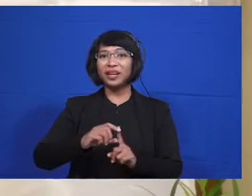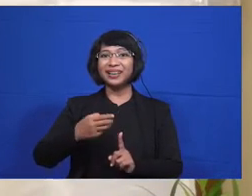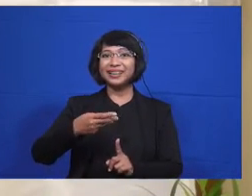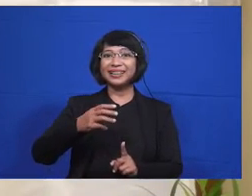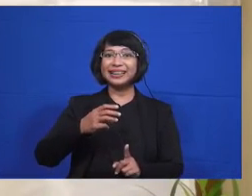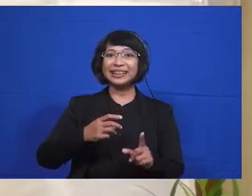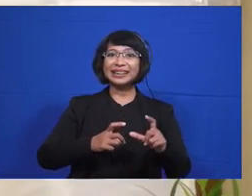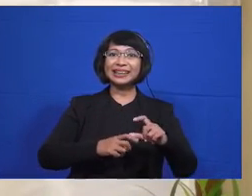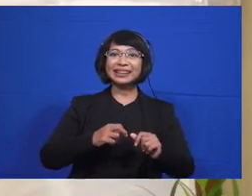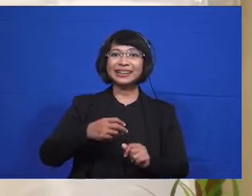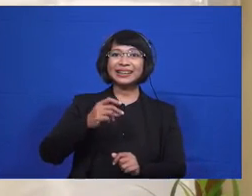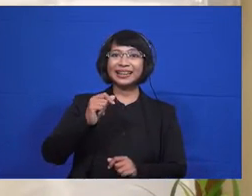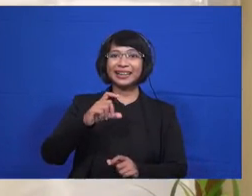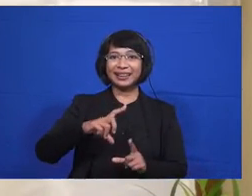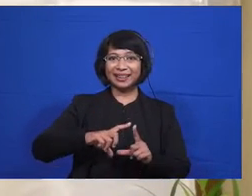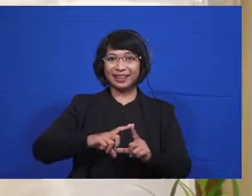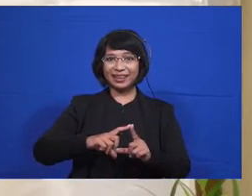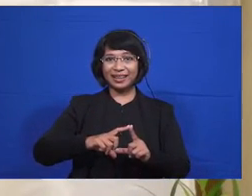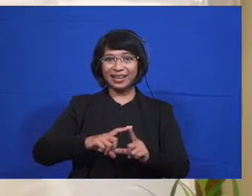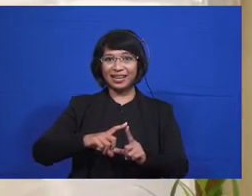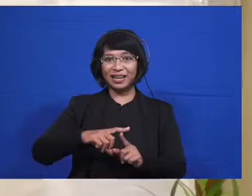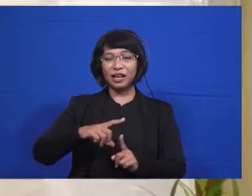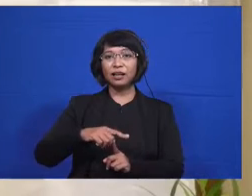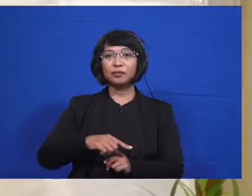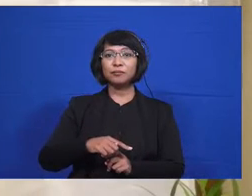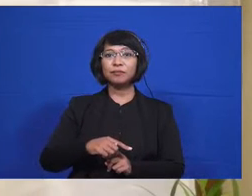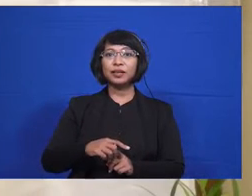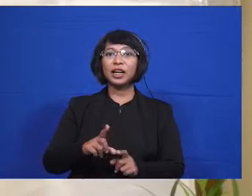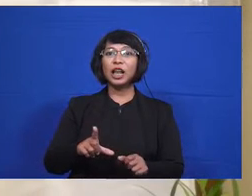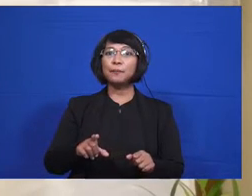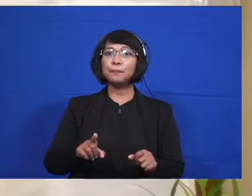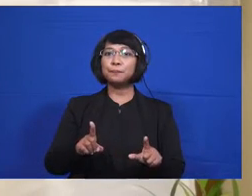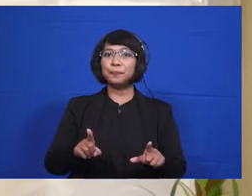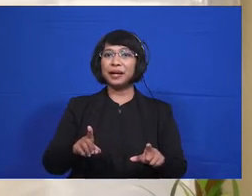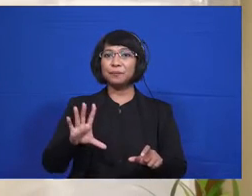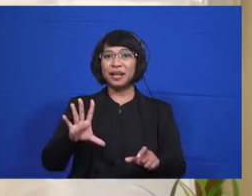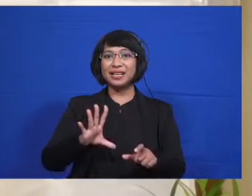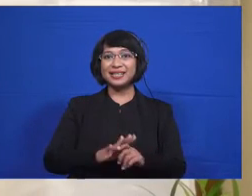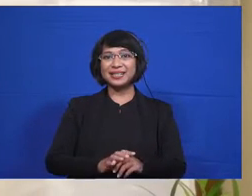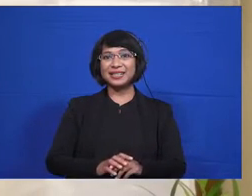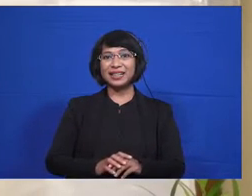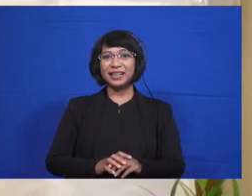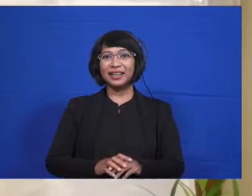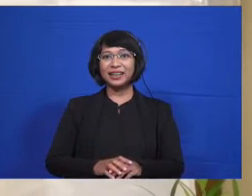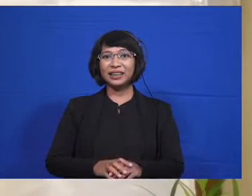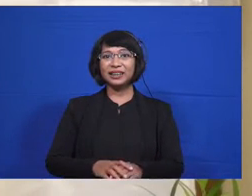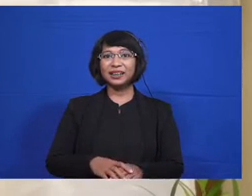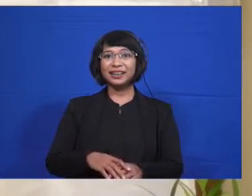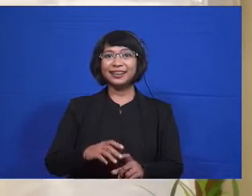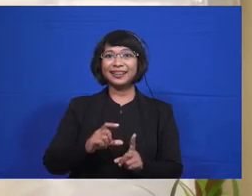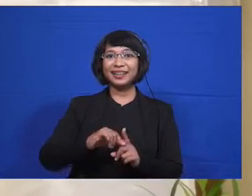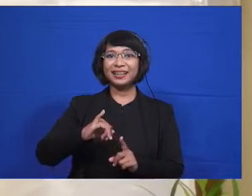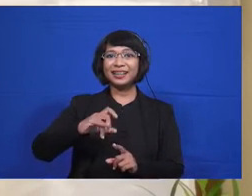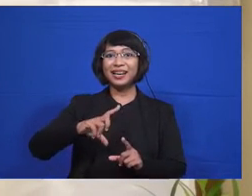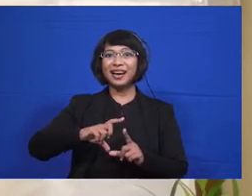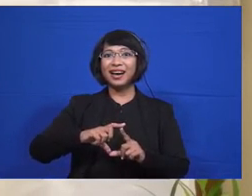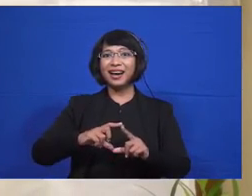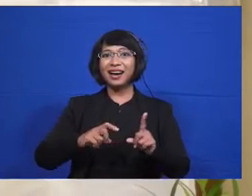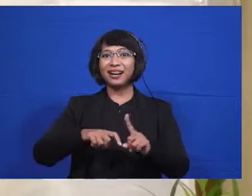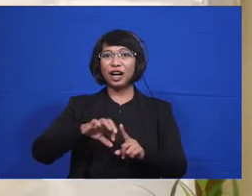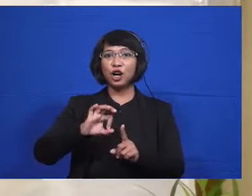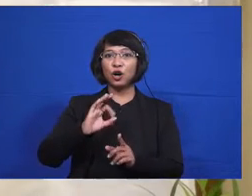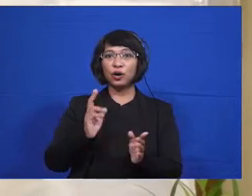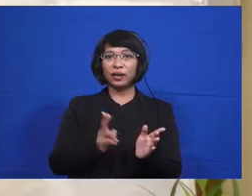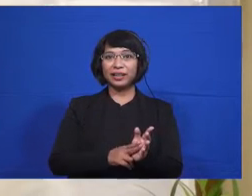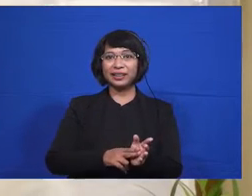18 imam, 1 diakon, dan 2 suster. 1 diakon hari ini juga ditabiskan di Manado, maka